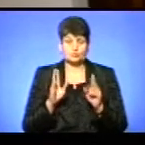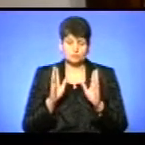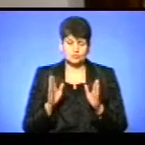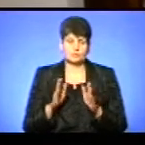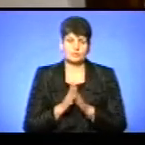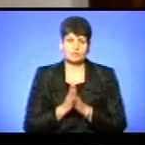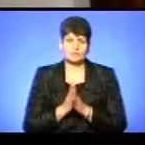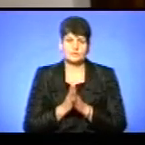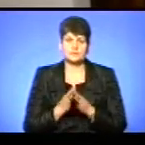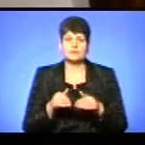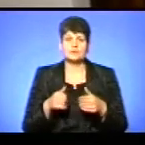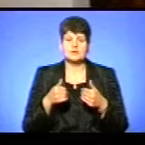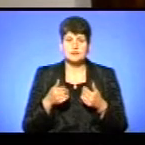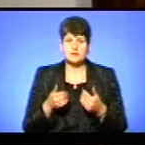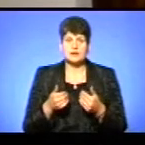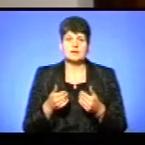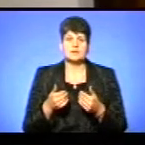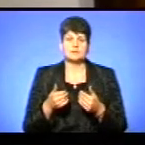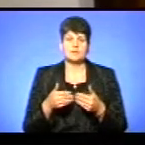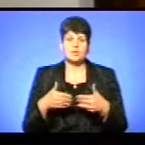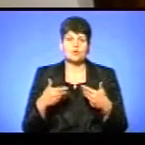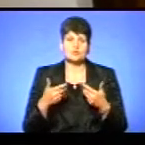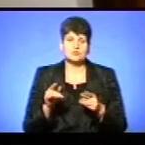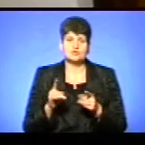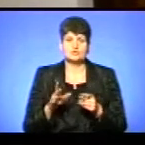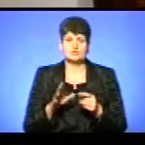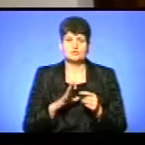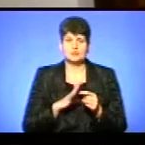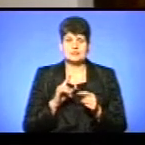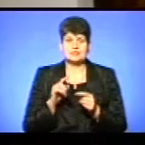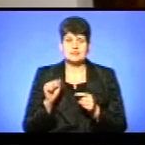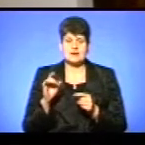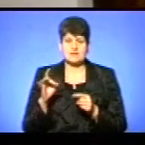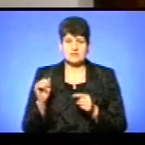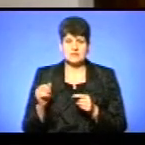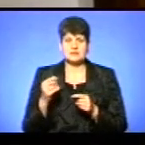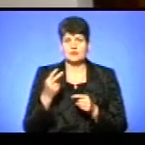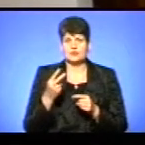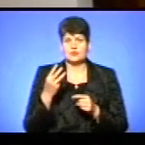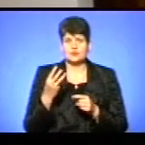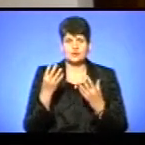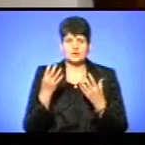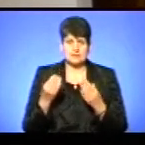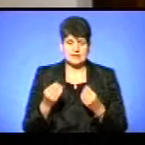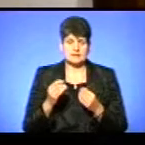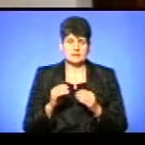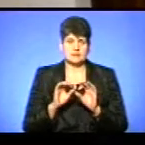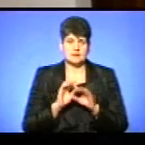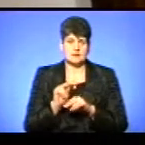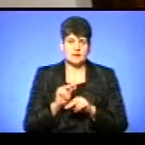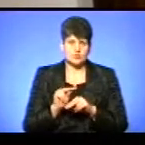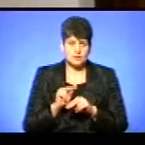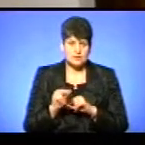молитись. Вони дали гарну пропозицію, щоб вони відбули у Зарваниці дводенні чи триденні реколекції. Це